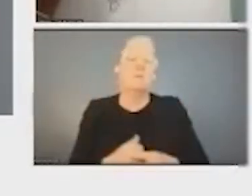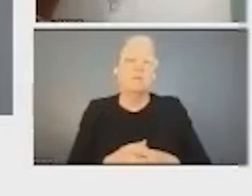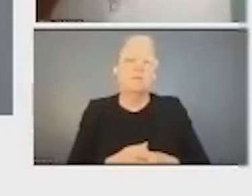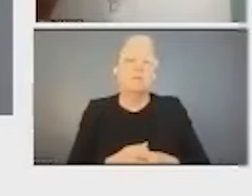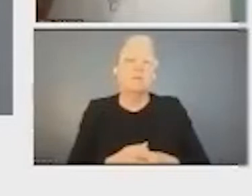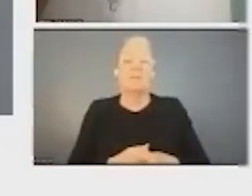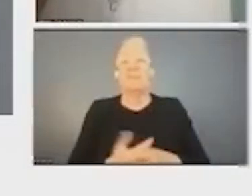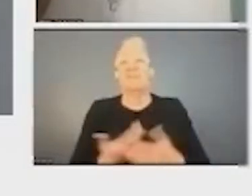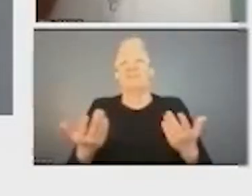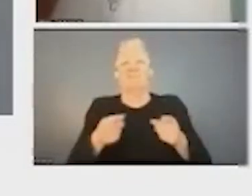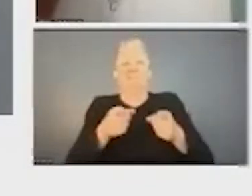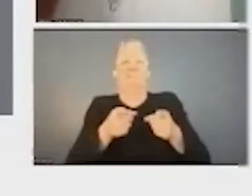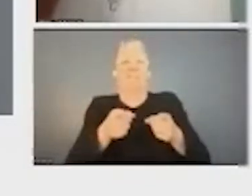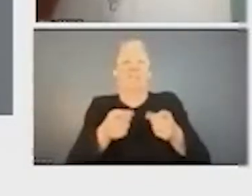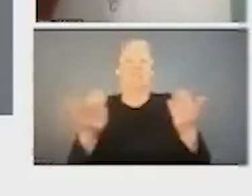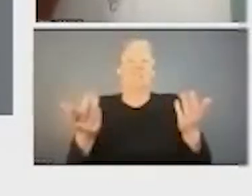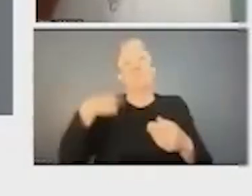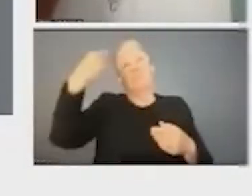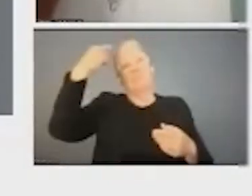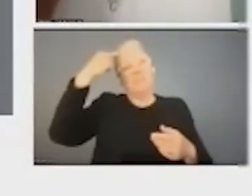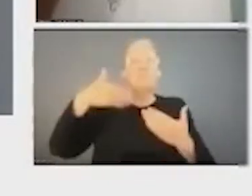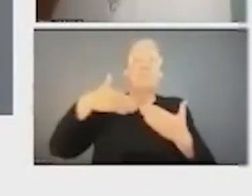وهذا بالطبع هو عنوان المستقبل